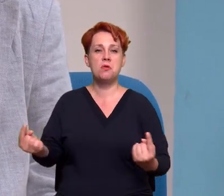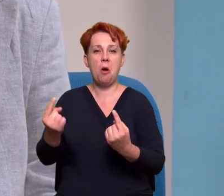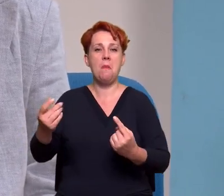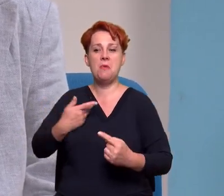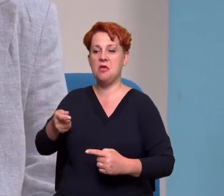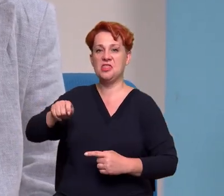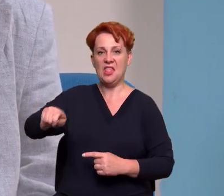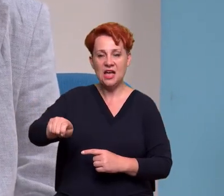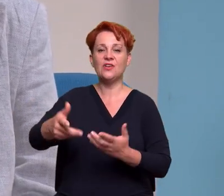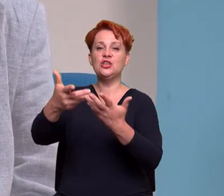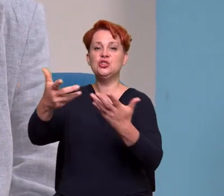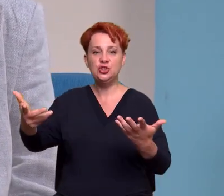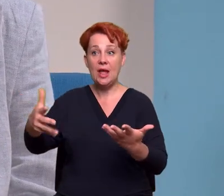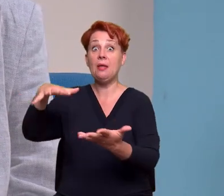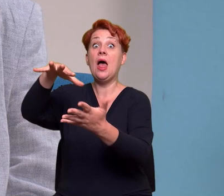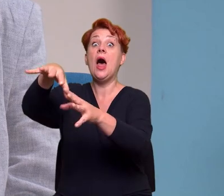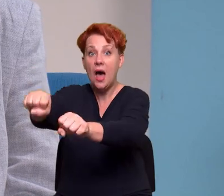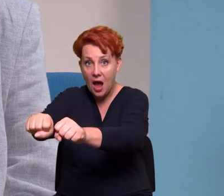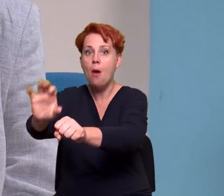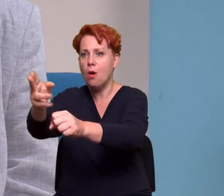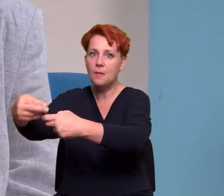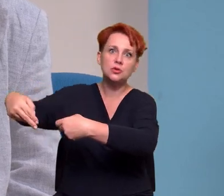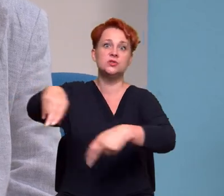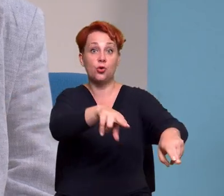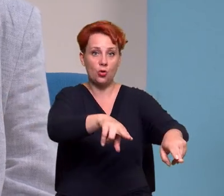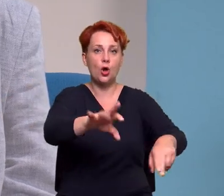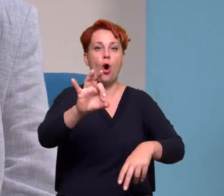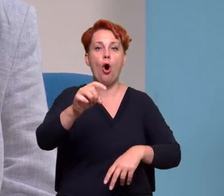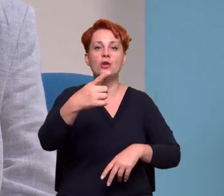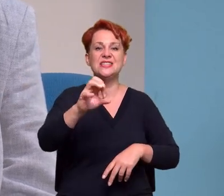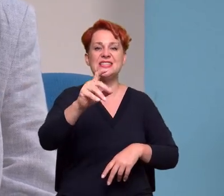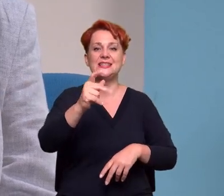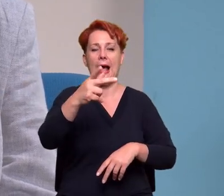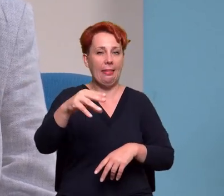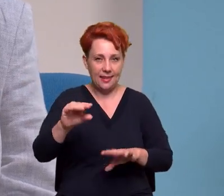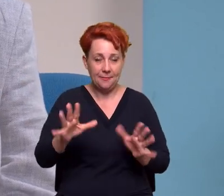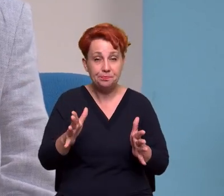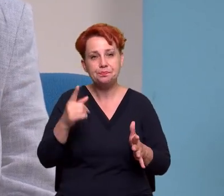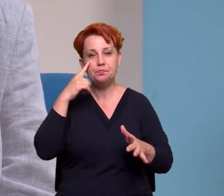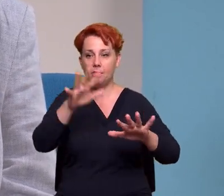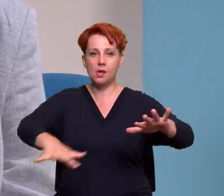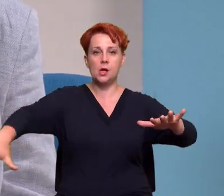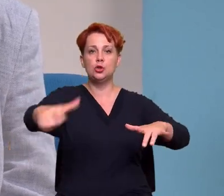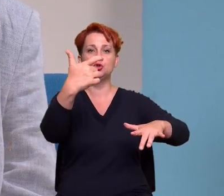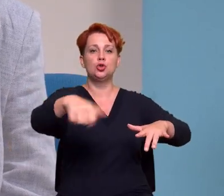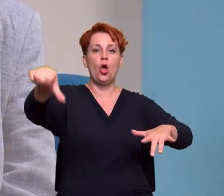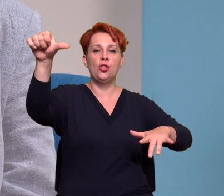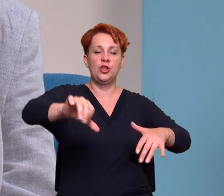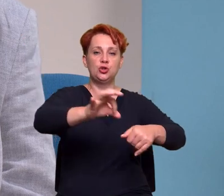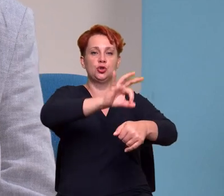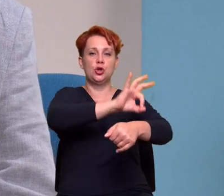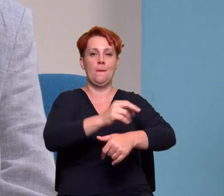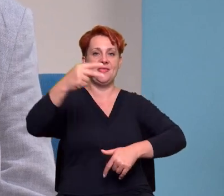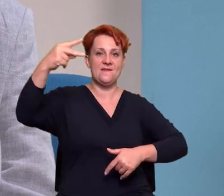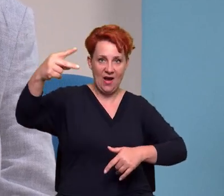nazwane ziemiami odzyskanymi. Czyli to jest, proszę Państwa, 100 tysięcy kilometrów kwadratowych. Wygląda na